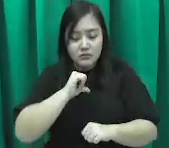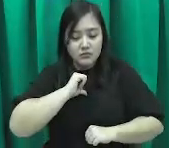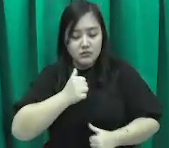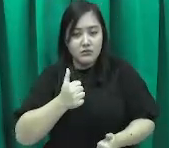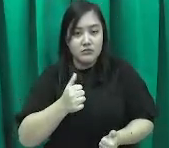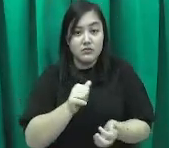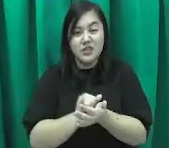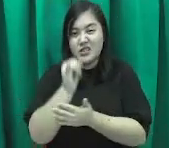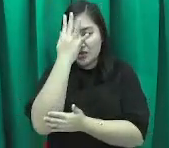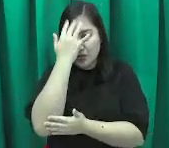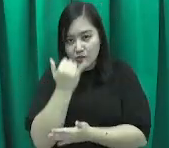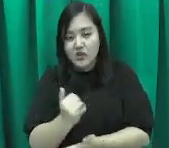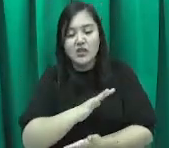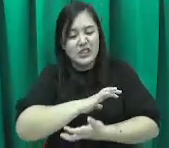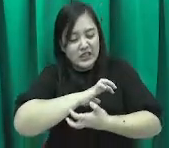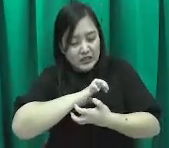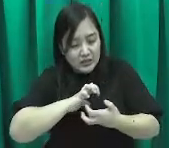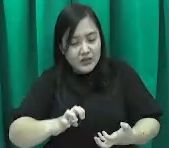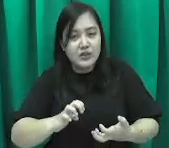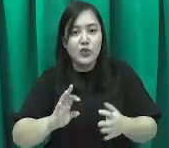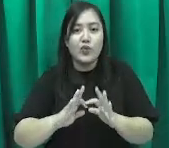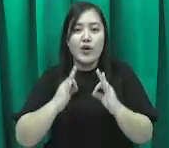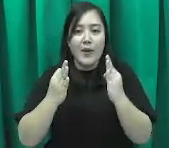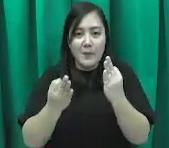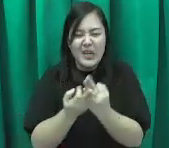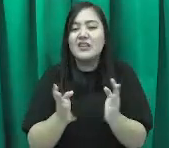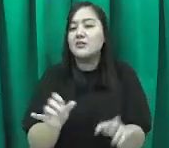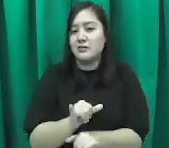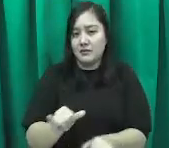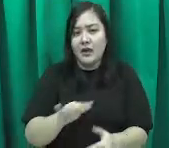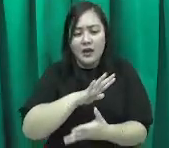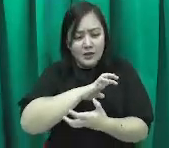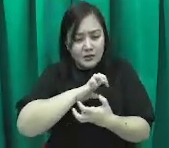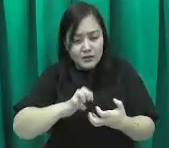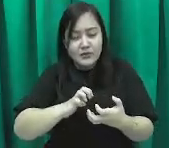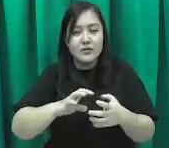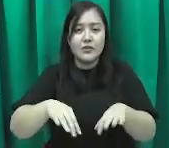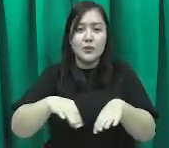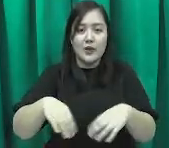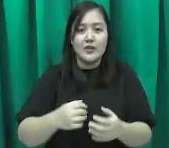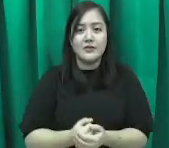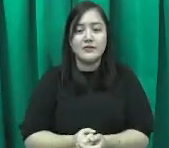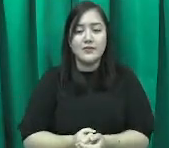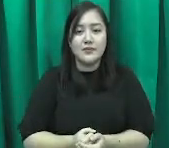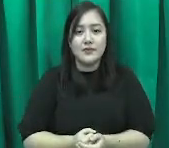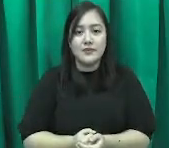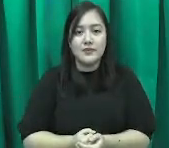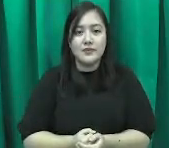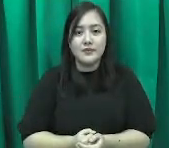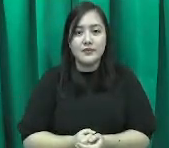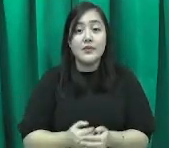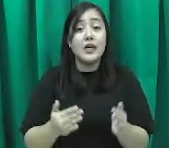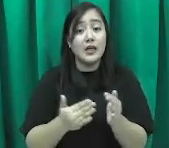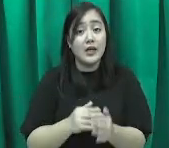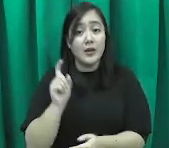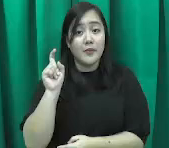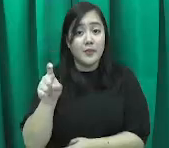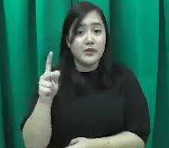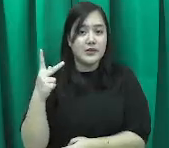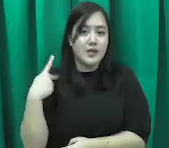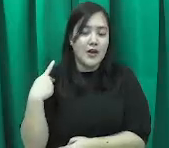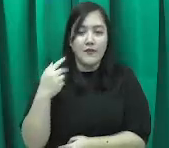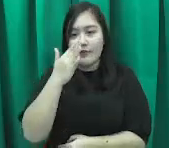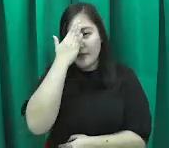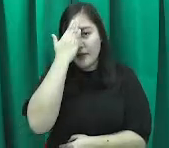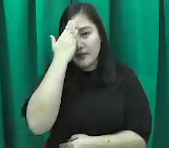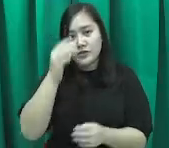din karir mo, kasi kakahabol mo. So ano na ngayon? So dapat mayroon tayong kaisipan ng Panginoon talaga. We should have the knowledge.